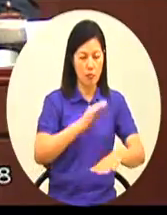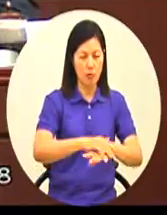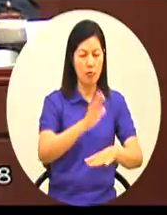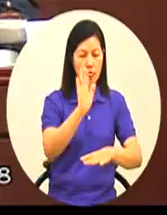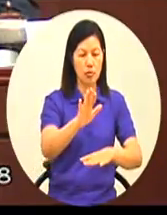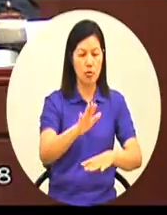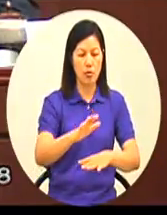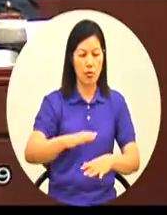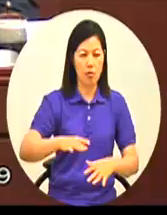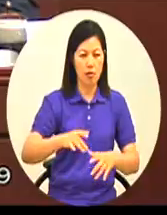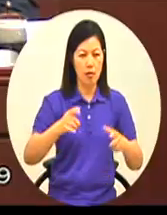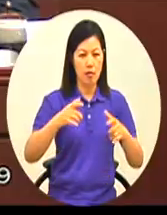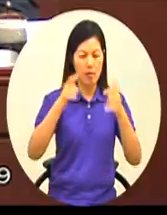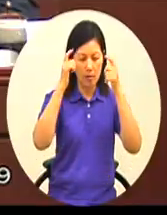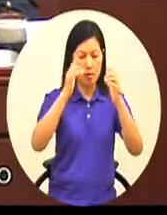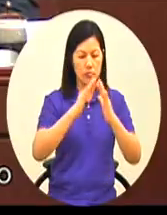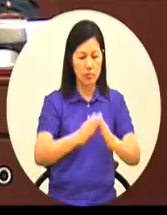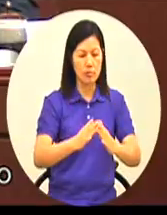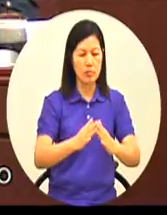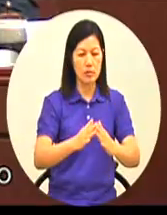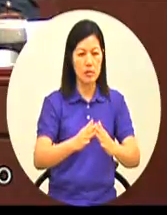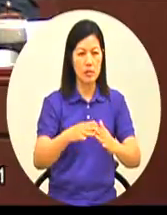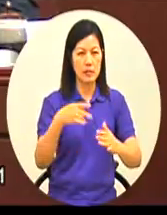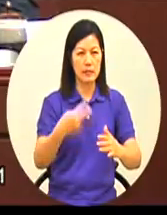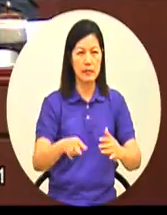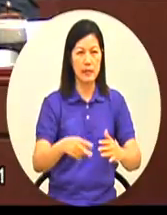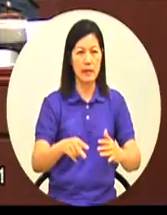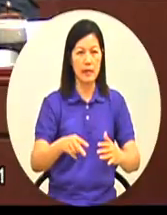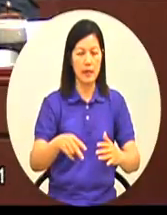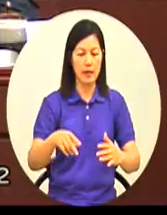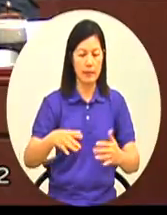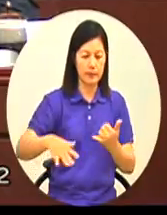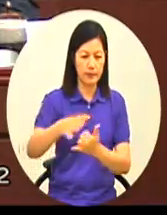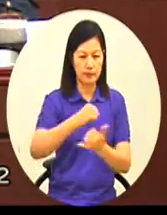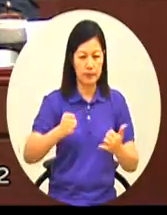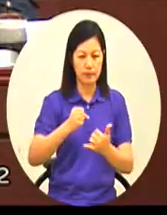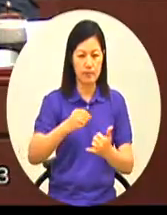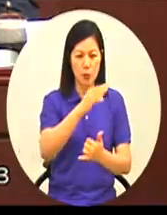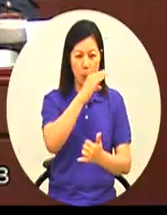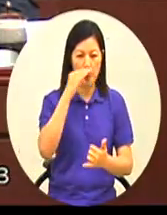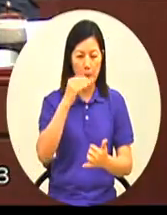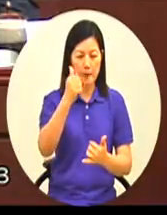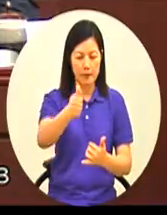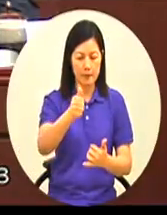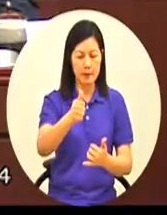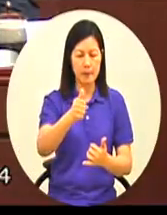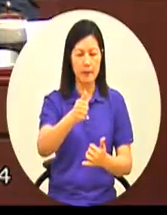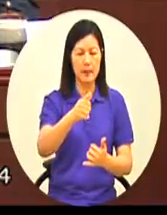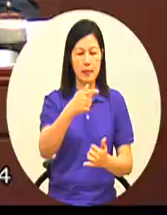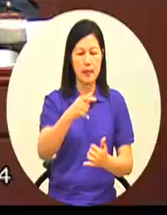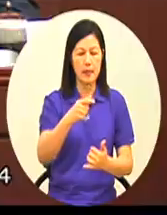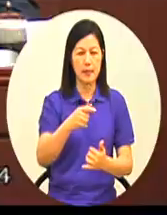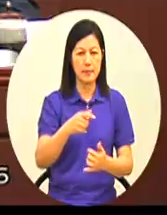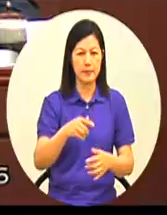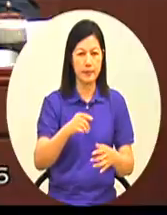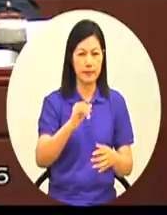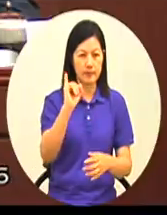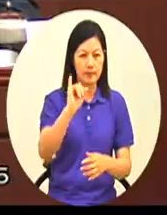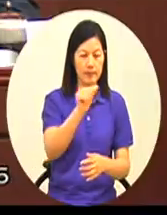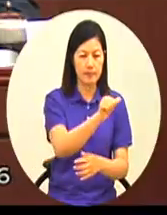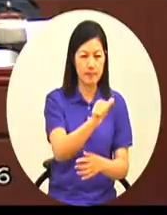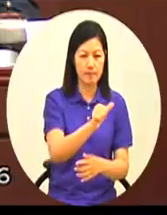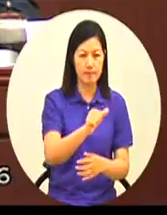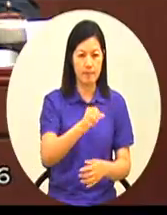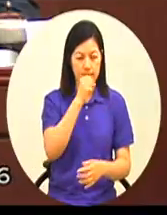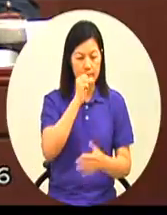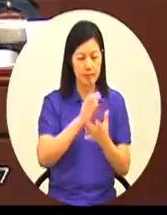全高雄市，甚至我们 有信心讲是全台湾最好的性别友善厕所。我们在整个性别友善厕所里，我们思